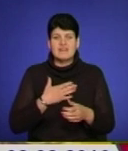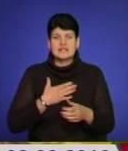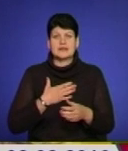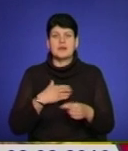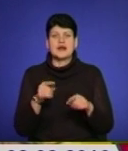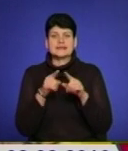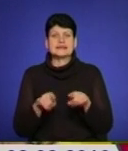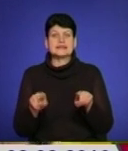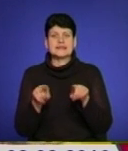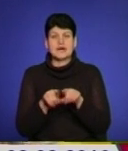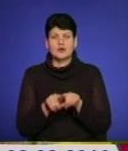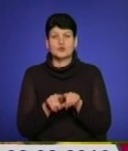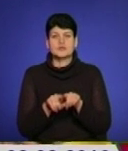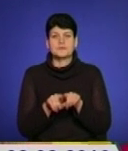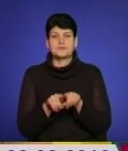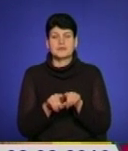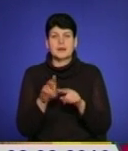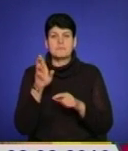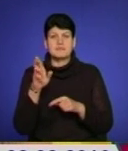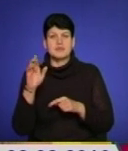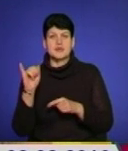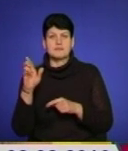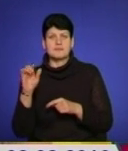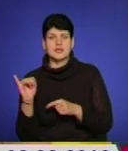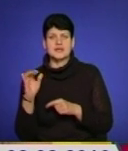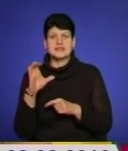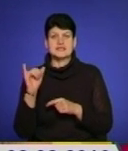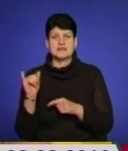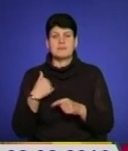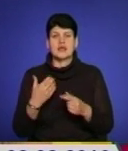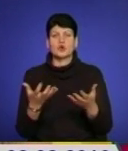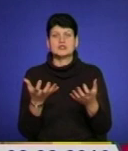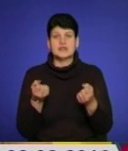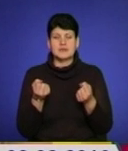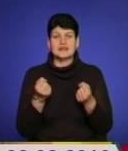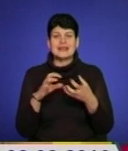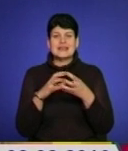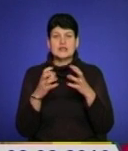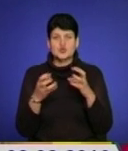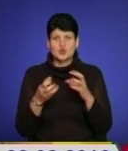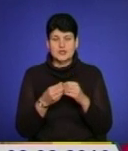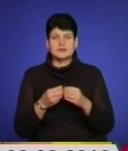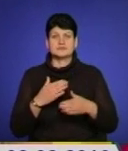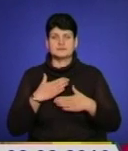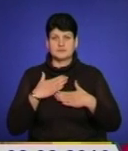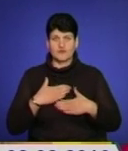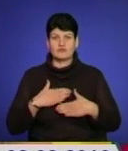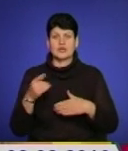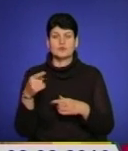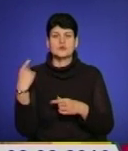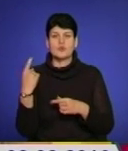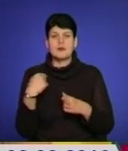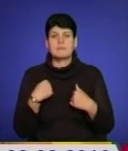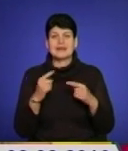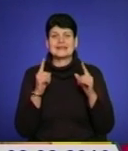також PVC, ми отримали дослідження, результати достатньо втішні для Тернопільської області. Ми вже